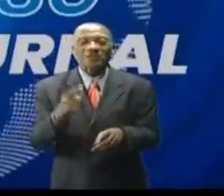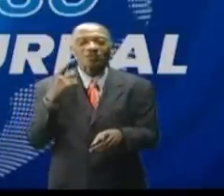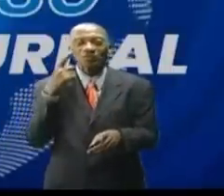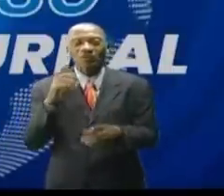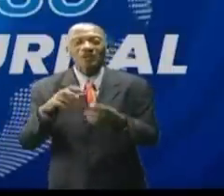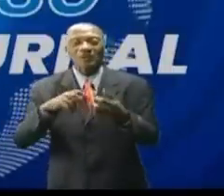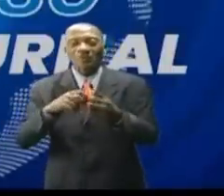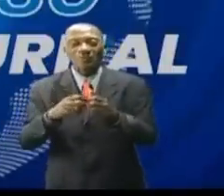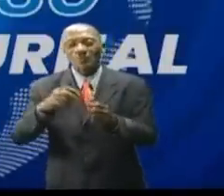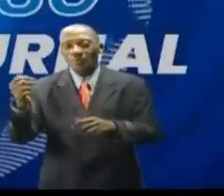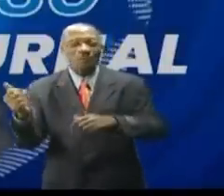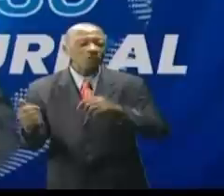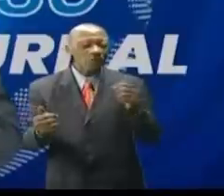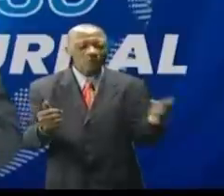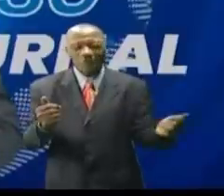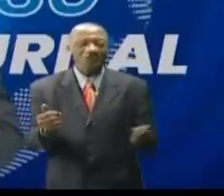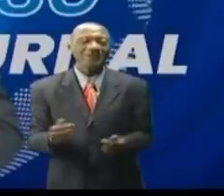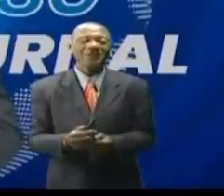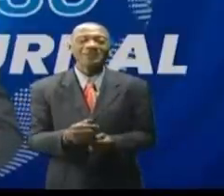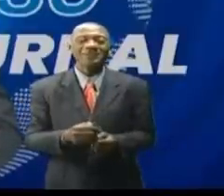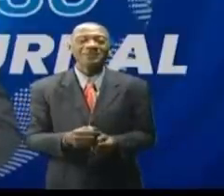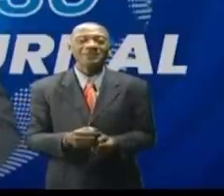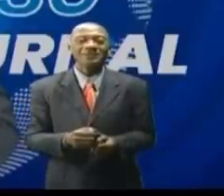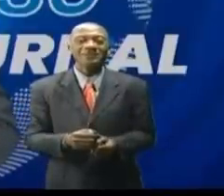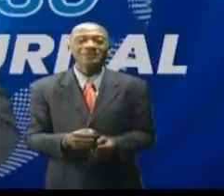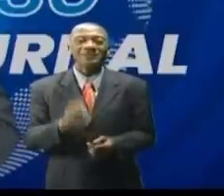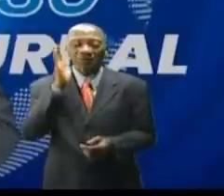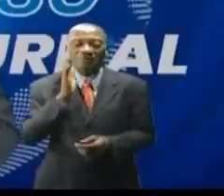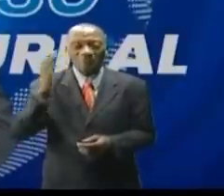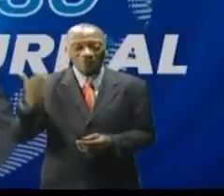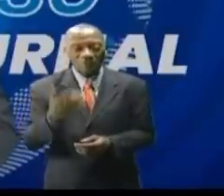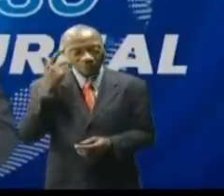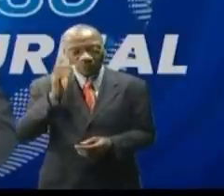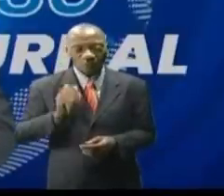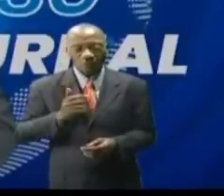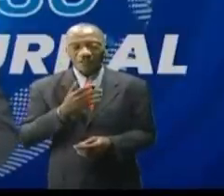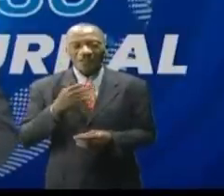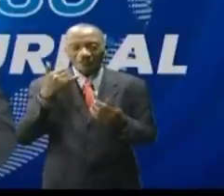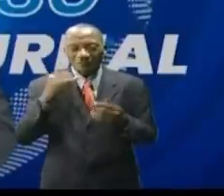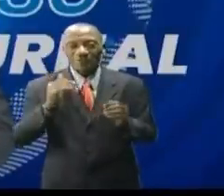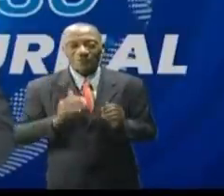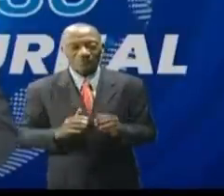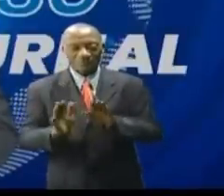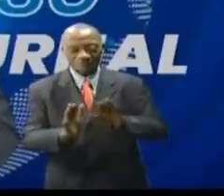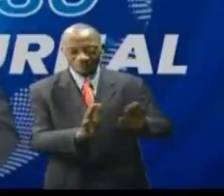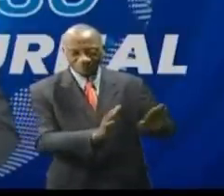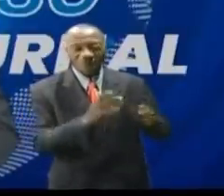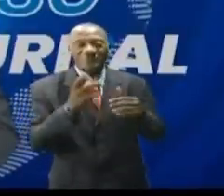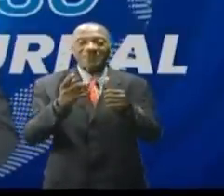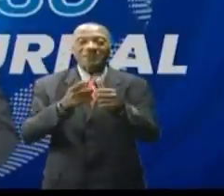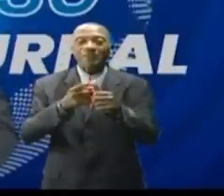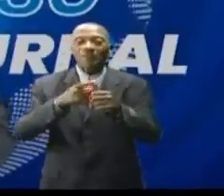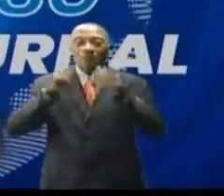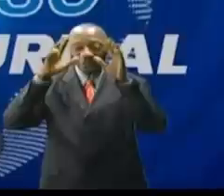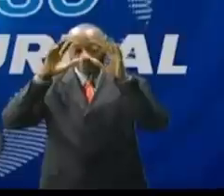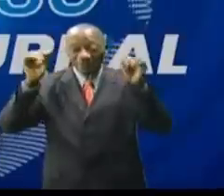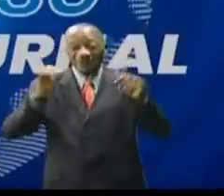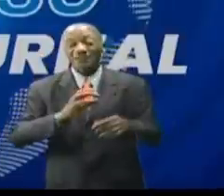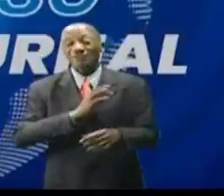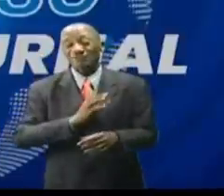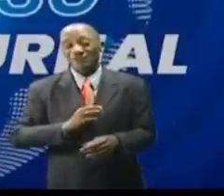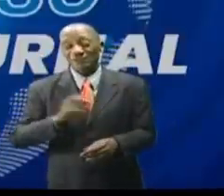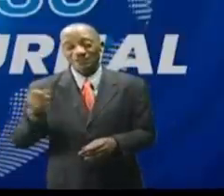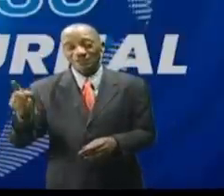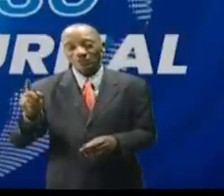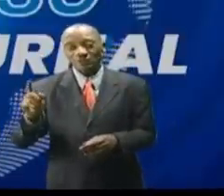bienvenue dans votre édition. Le président de la République, Félix Antoine Tshisekedi Tshilombo, a reçu hier un émissaire